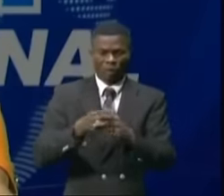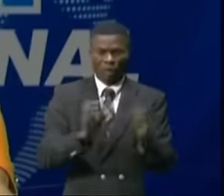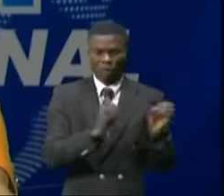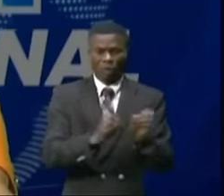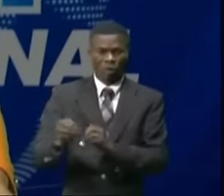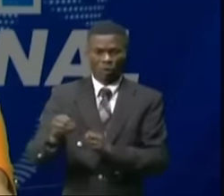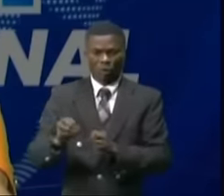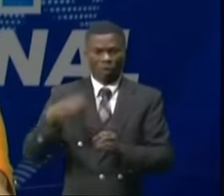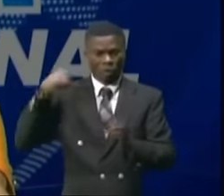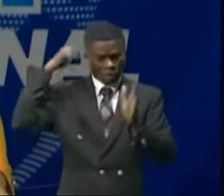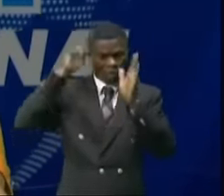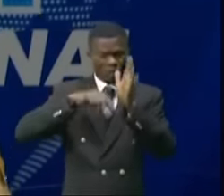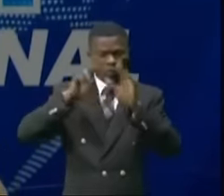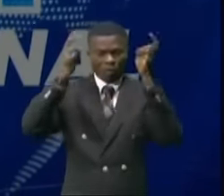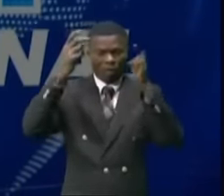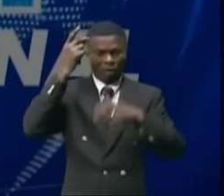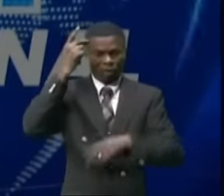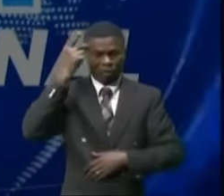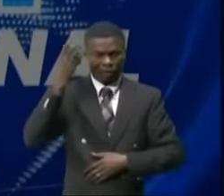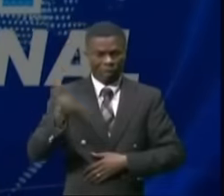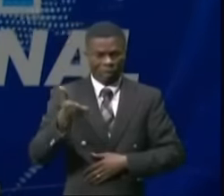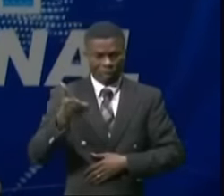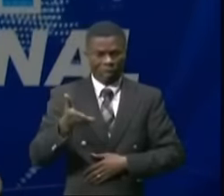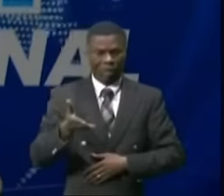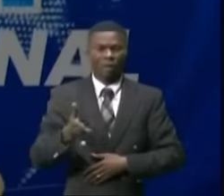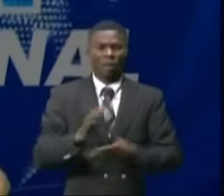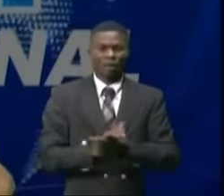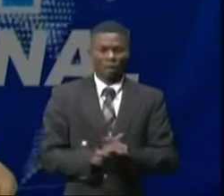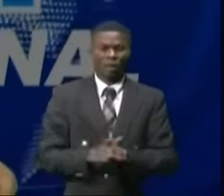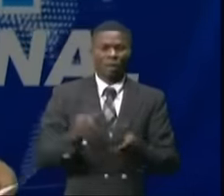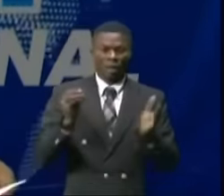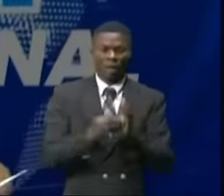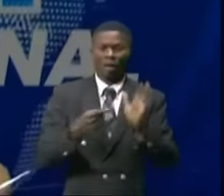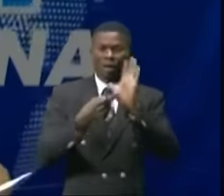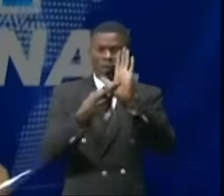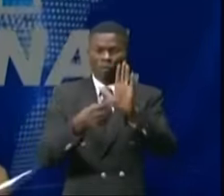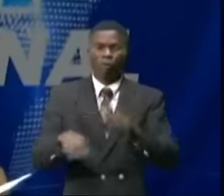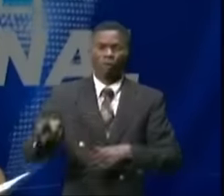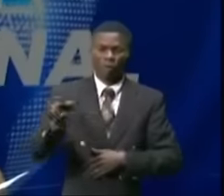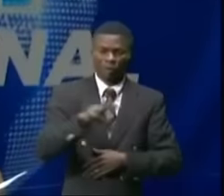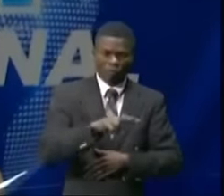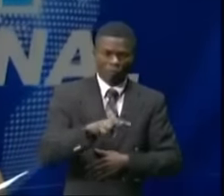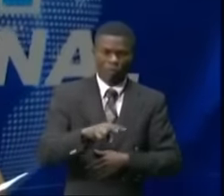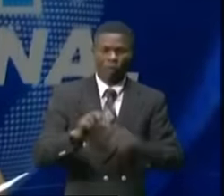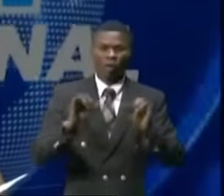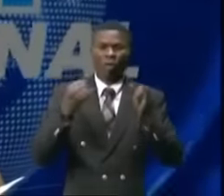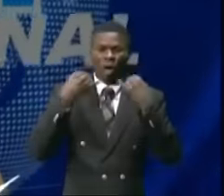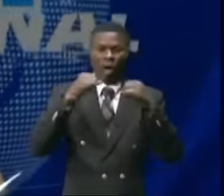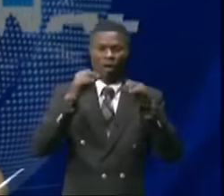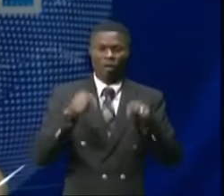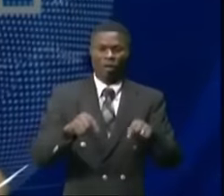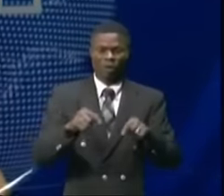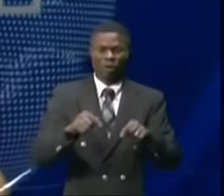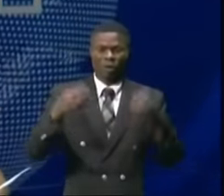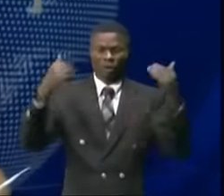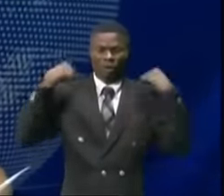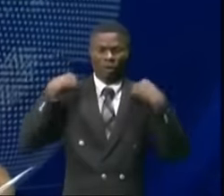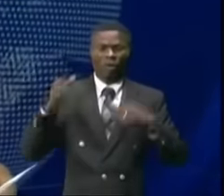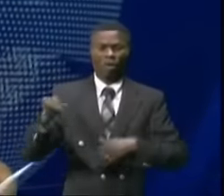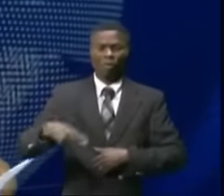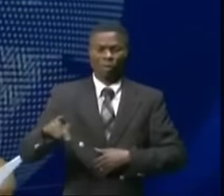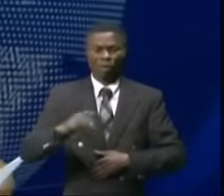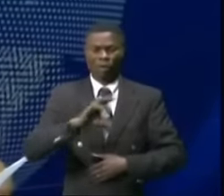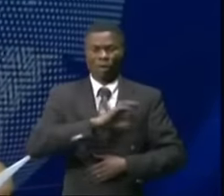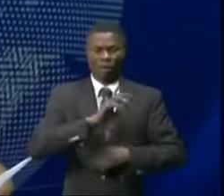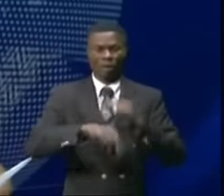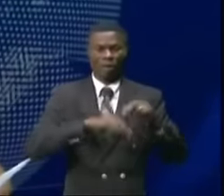présidé par le gouverneur de la ville de Kinshasa, Gentil Ngobila. Vous avez suivi dans cette édition d'information le commissaire provincial